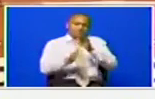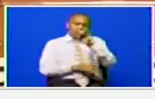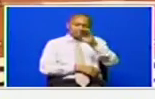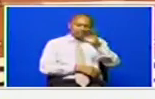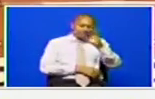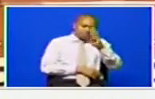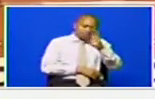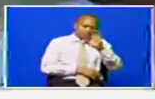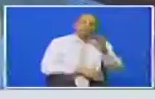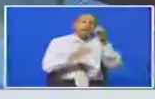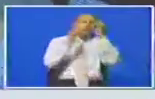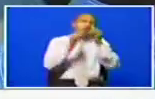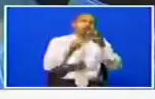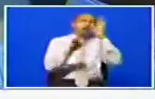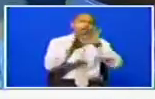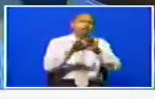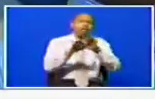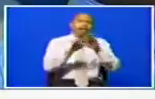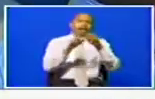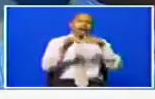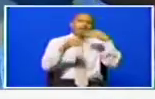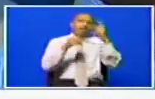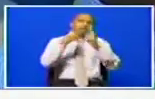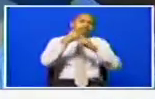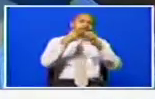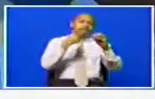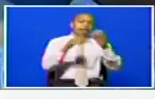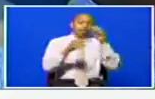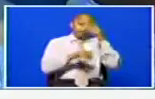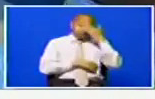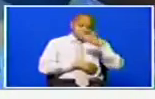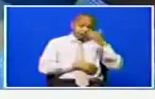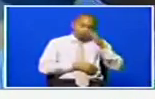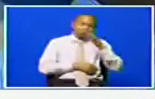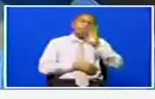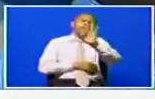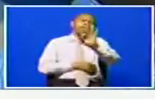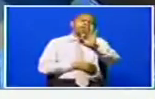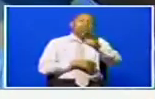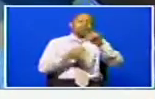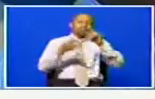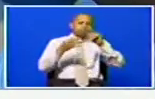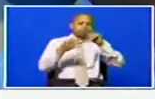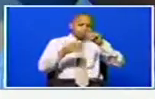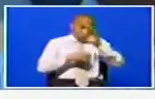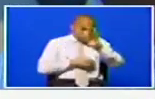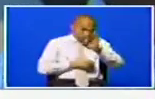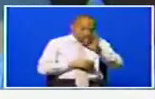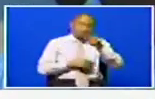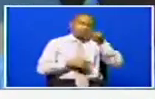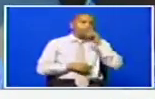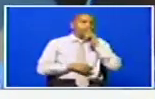itabidi watafanya uchaguzi mwingine katika siku 60 zinazokuja. La tatu, aliyoshinda anaweza kwamba wewe ndo